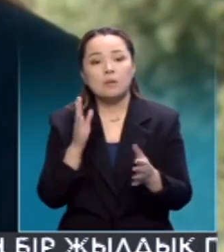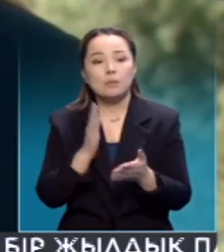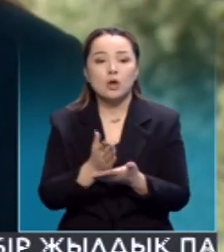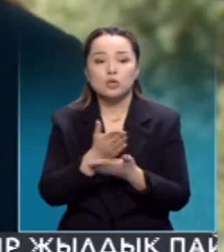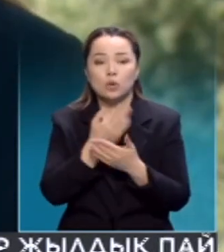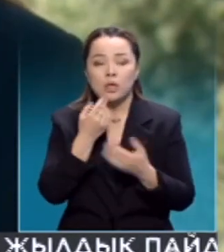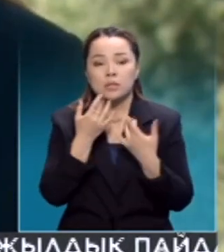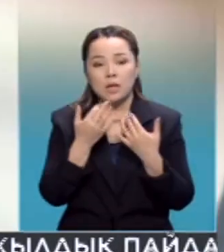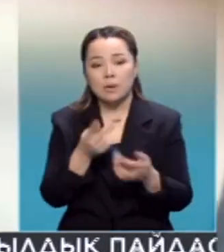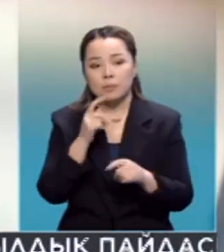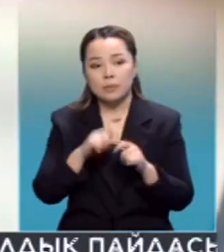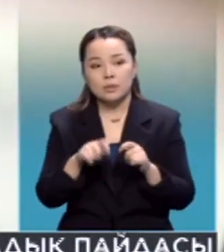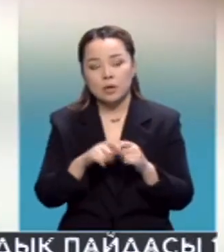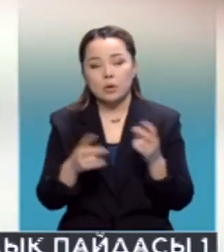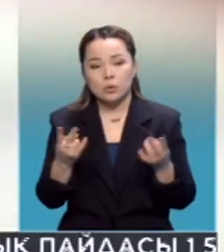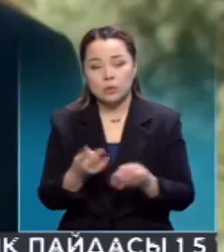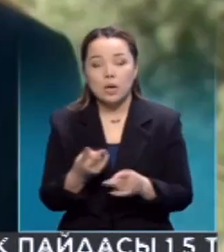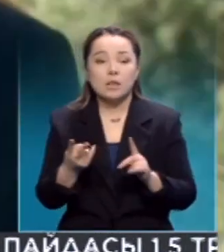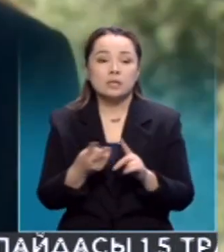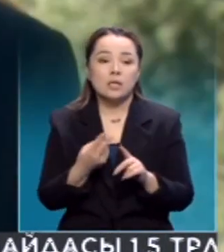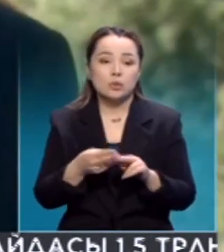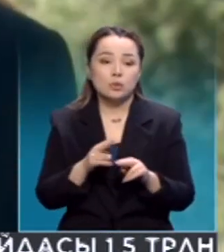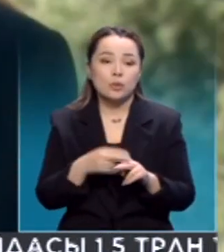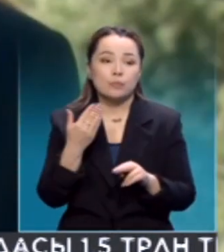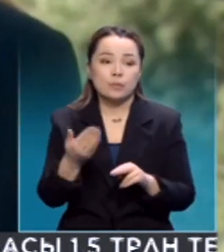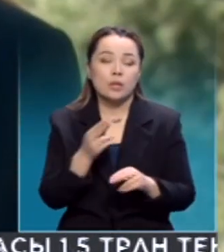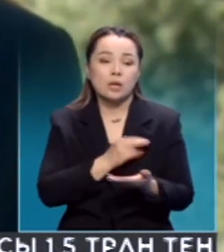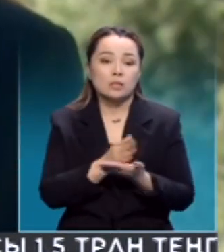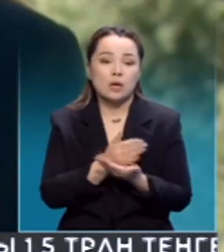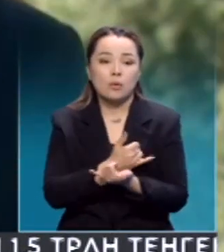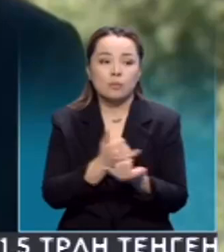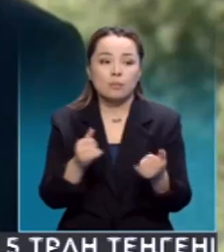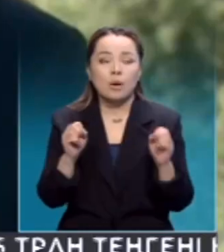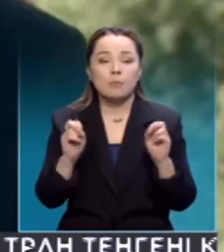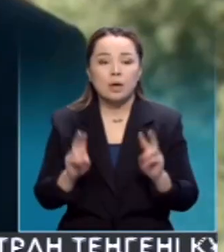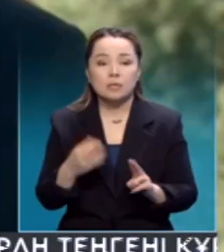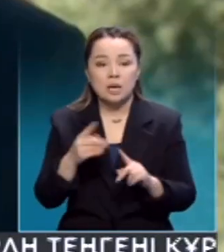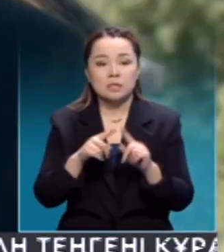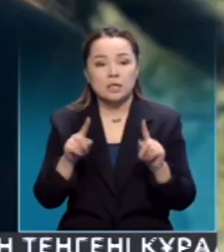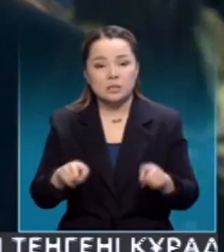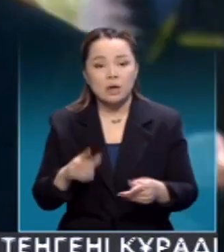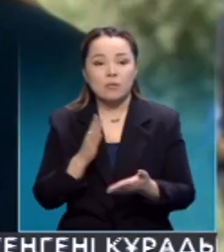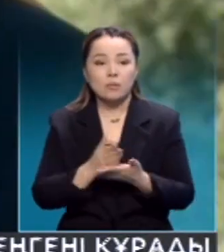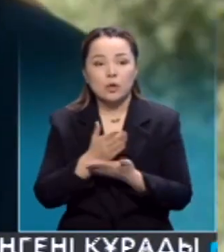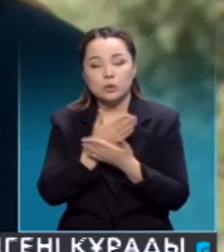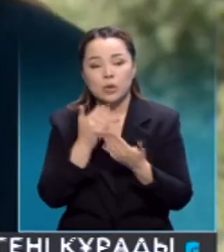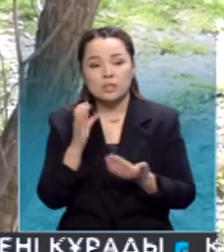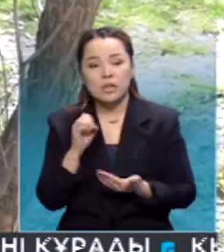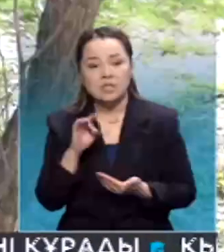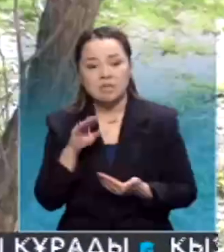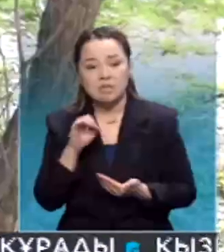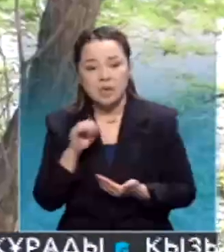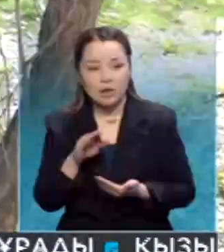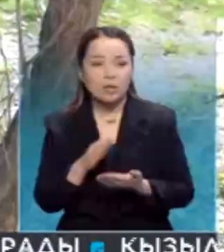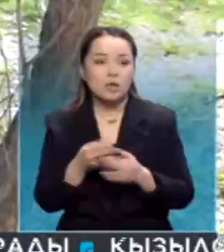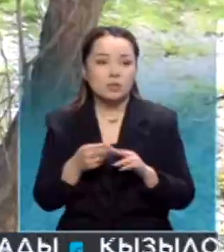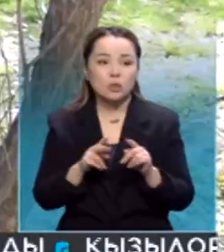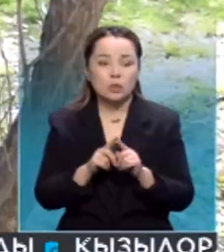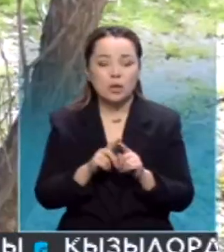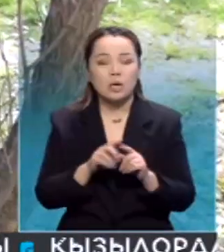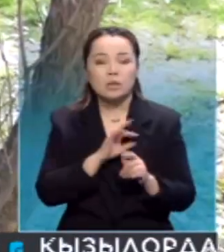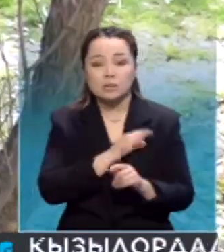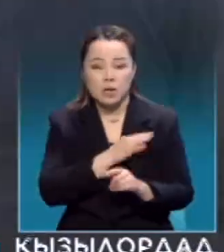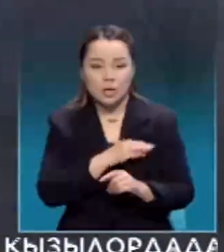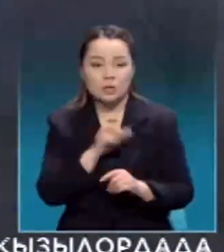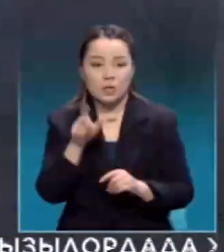жоқ па соны талап етуін сұраймын. Екіншіден сол сізге қызметті көрсететін маманның сертификаты бар ма жоқ па соны сұрау керек. Заңгер болса, мұндай